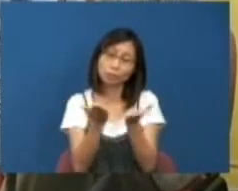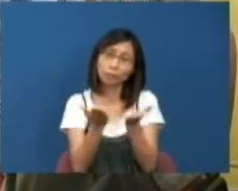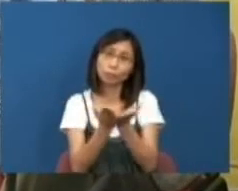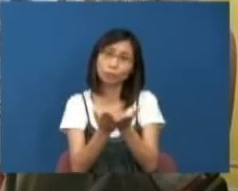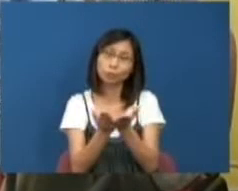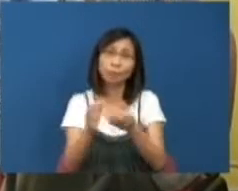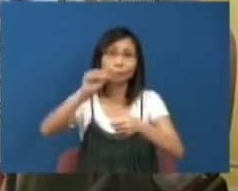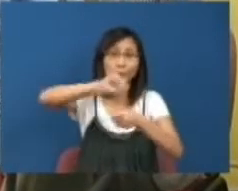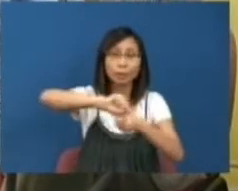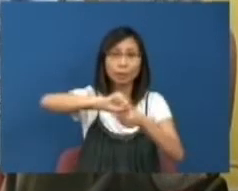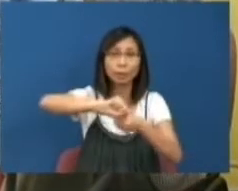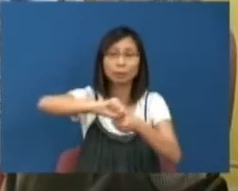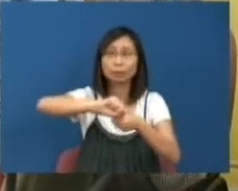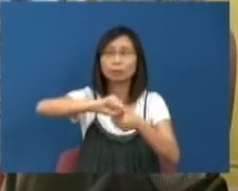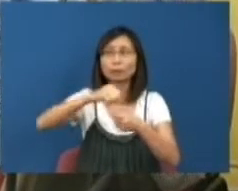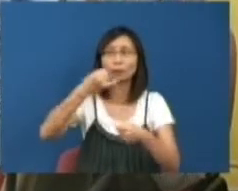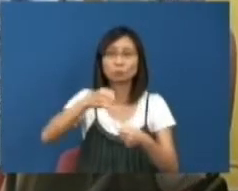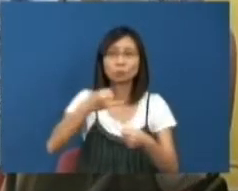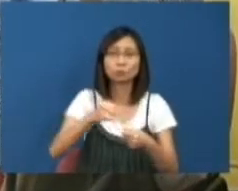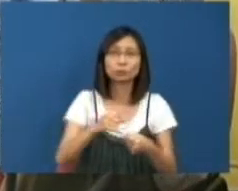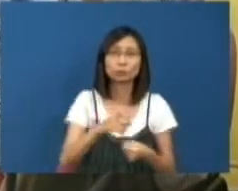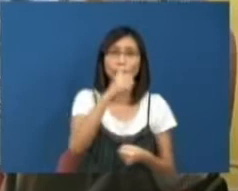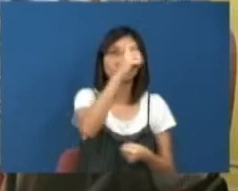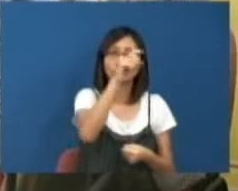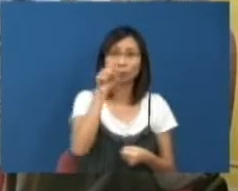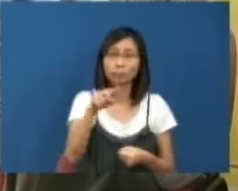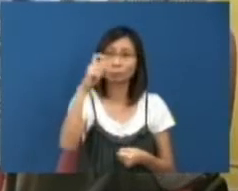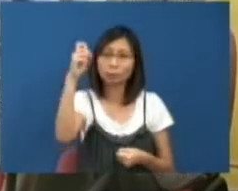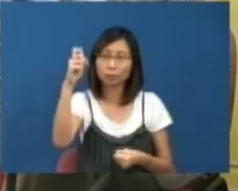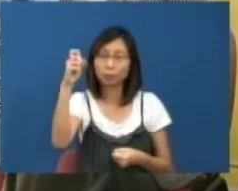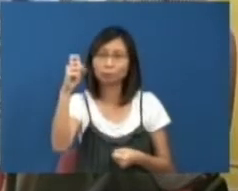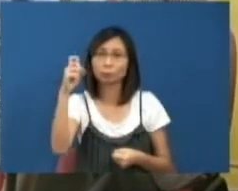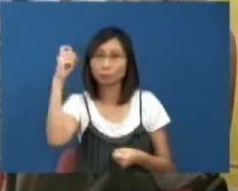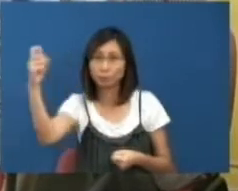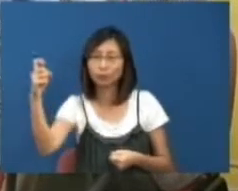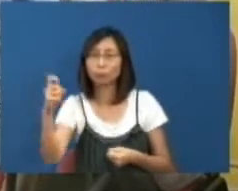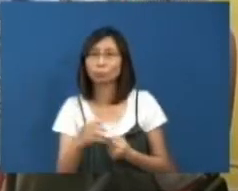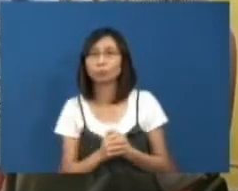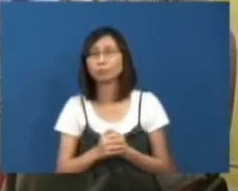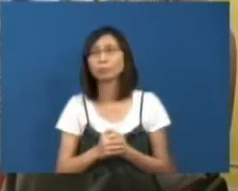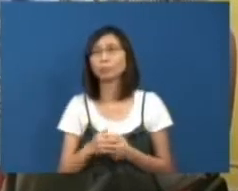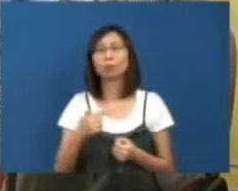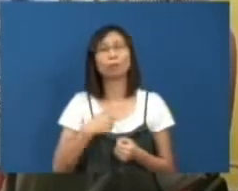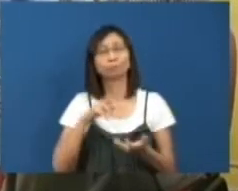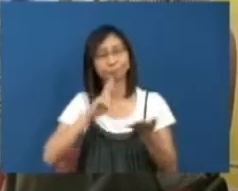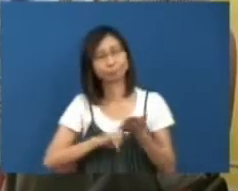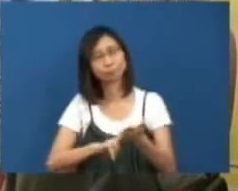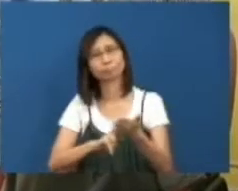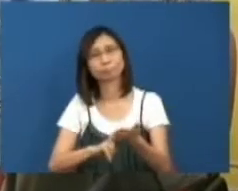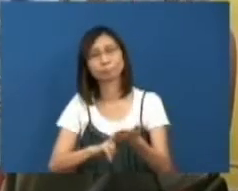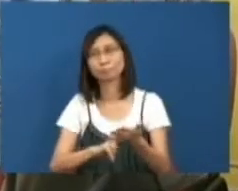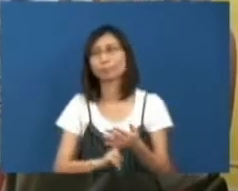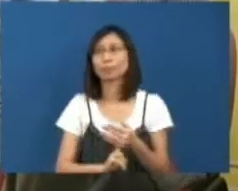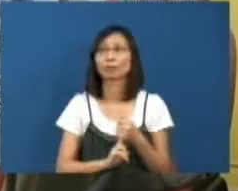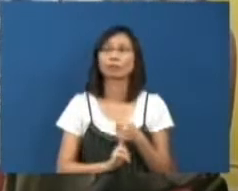幅不能過雙位數字咧，就9.99就加到盡嘅。咁即係我相信加道理都係